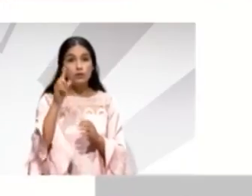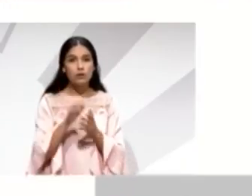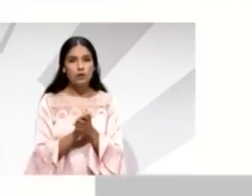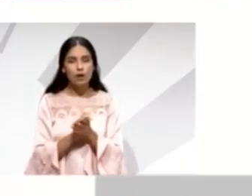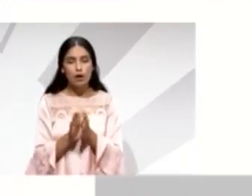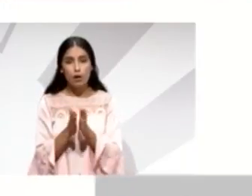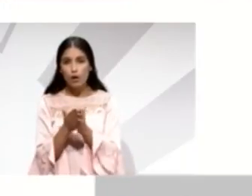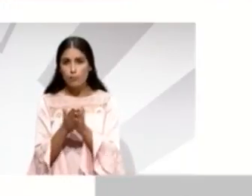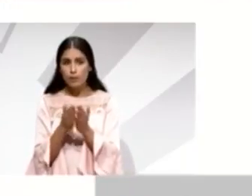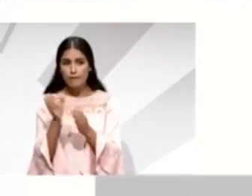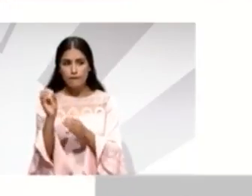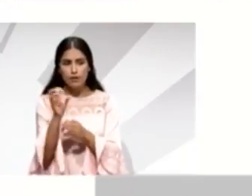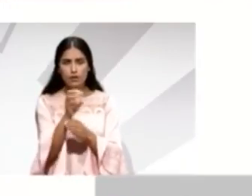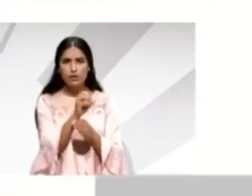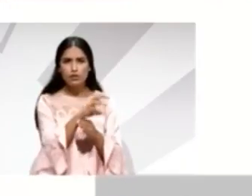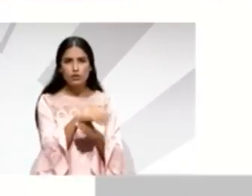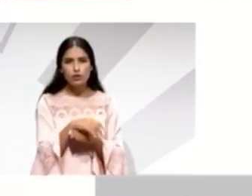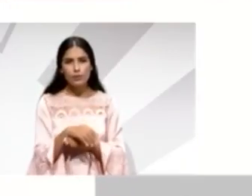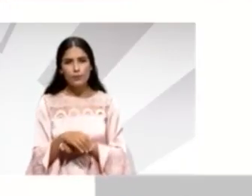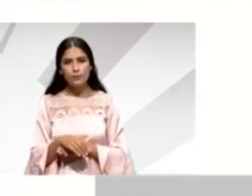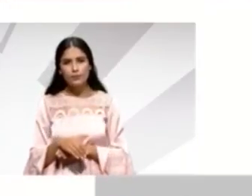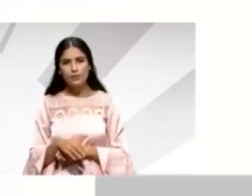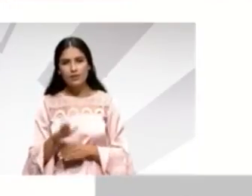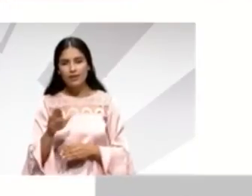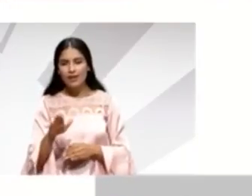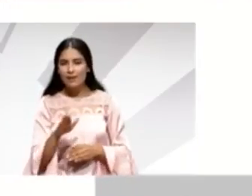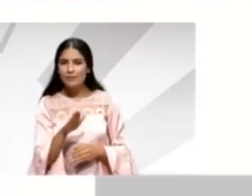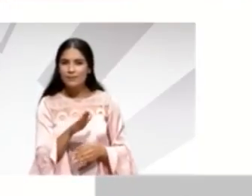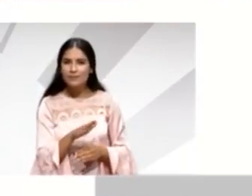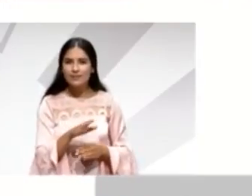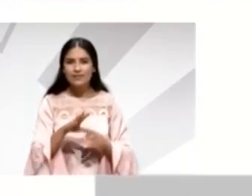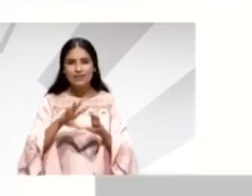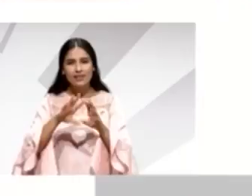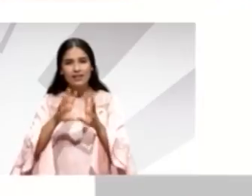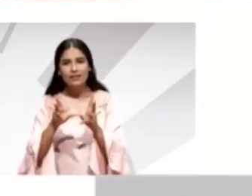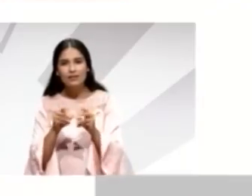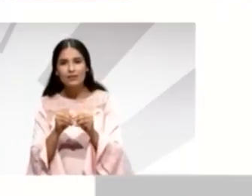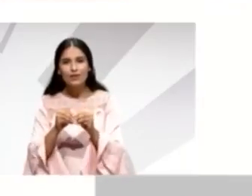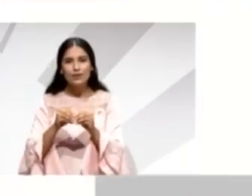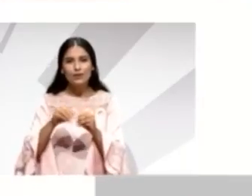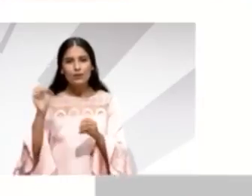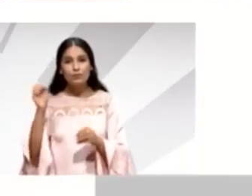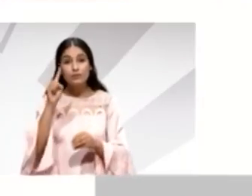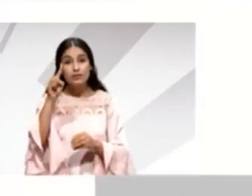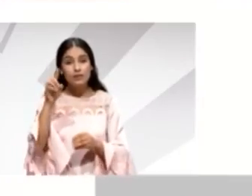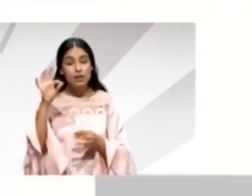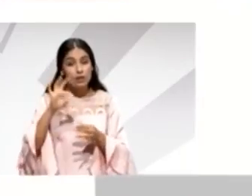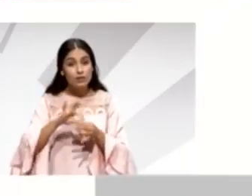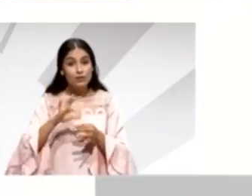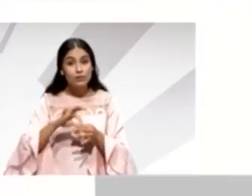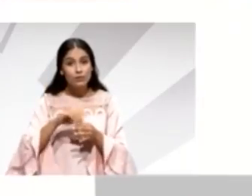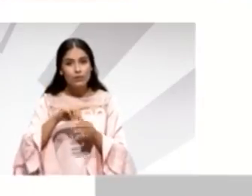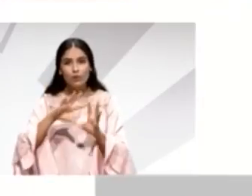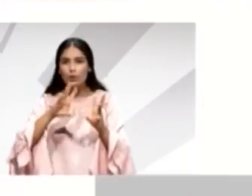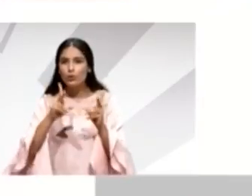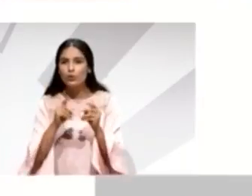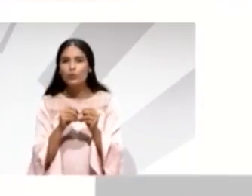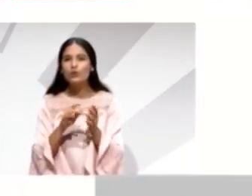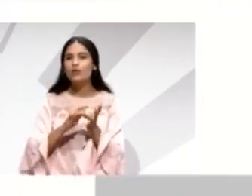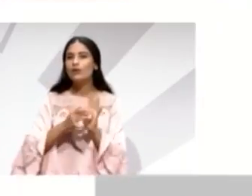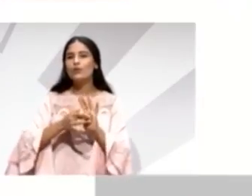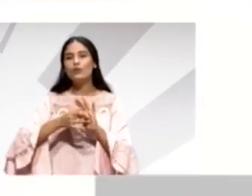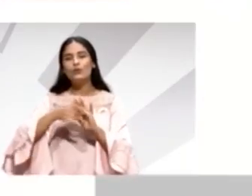ملفهم ابناء وليس لينا بنات الوطن كلنا الوطني صوت والقائم تكون الوطن وليس لينا